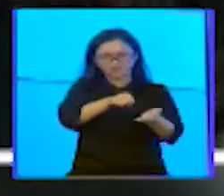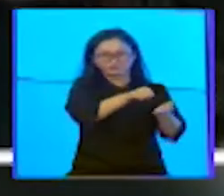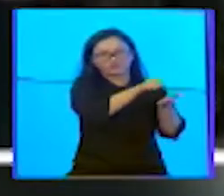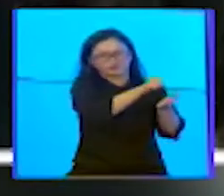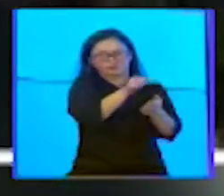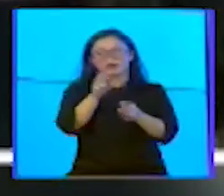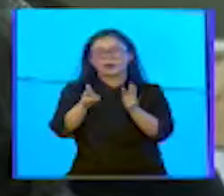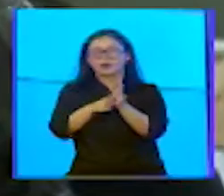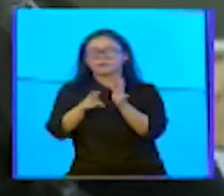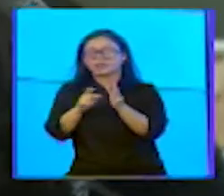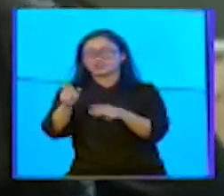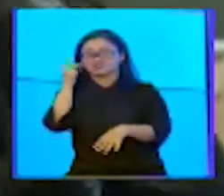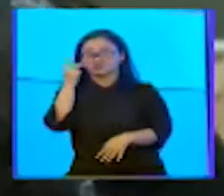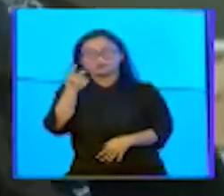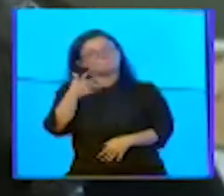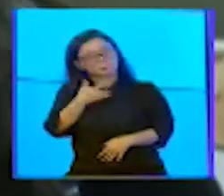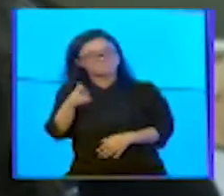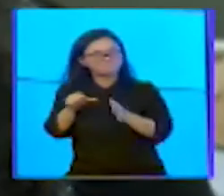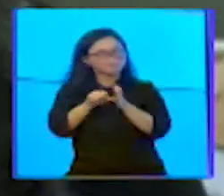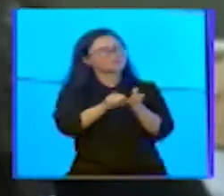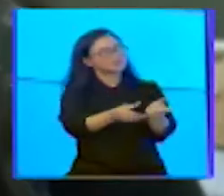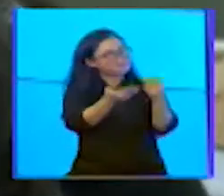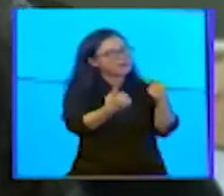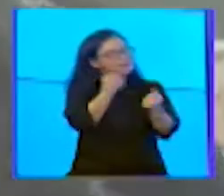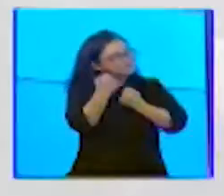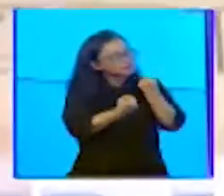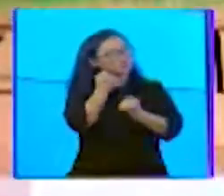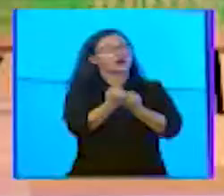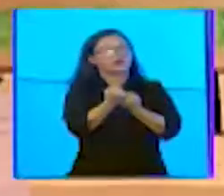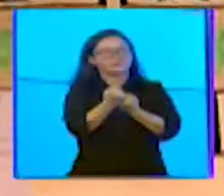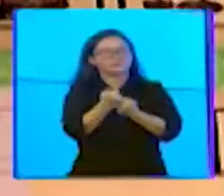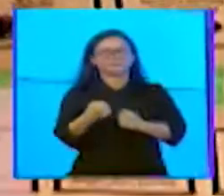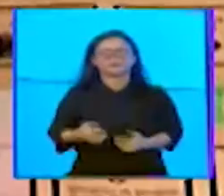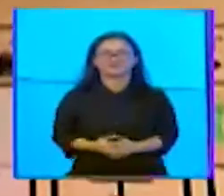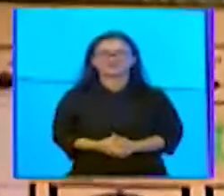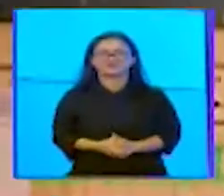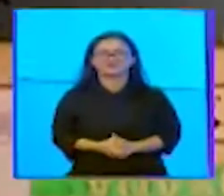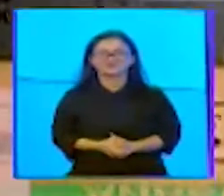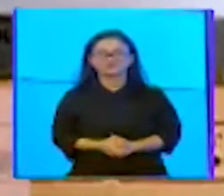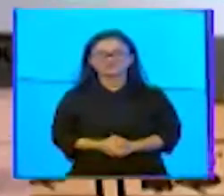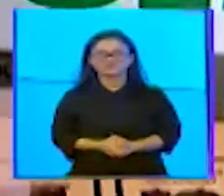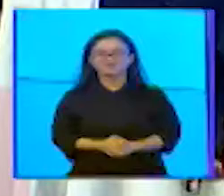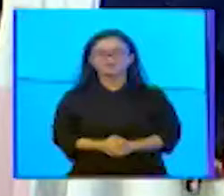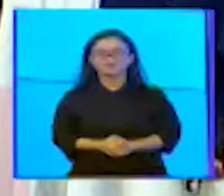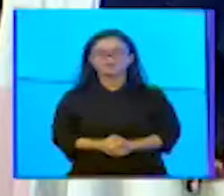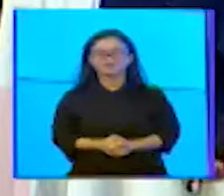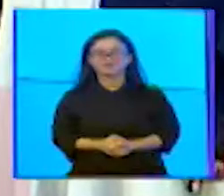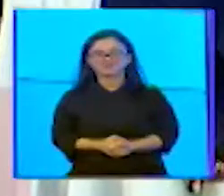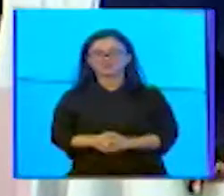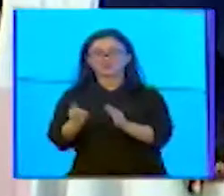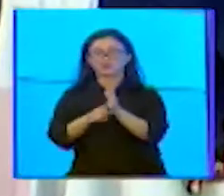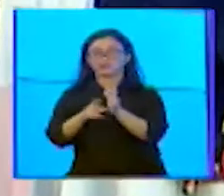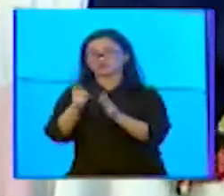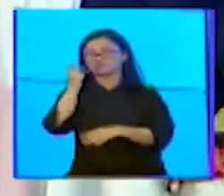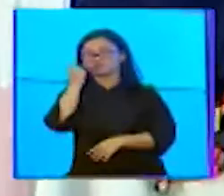dalam menyemangati tim medis untuk terus berjuang melaksanakan tugasnya. Tanpa pamrih dan tanpa kenal lelah, MNC